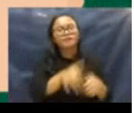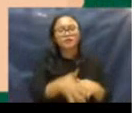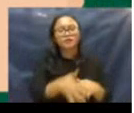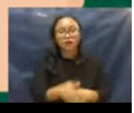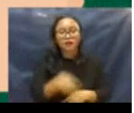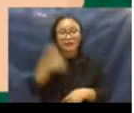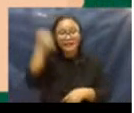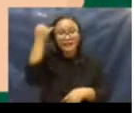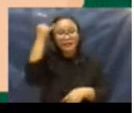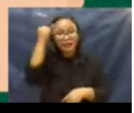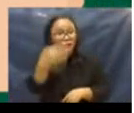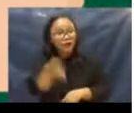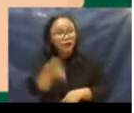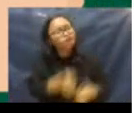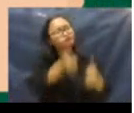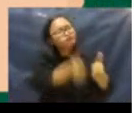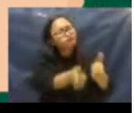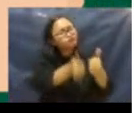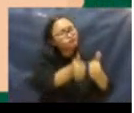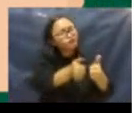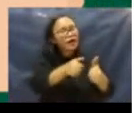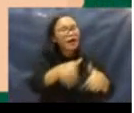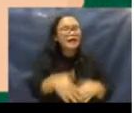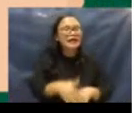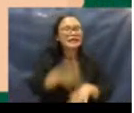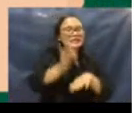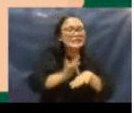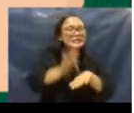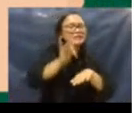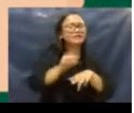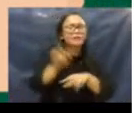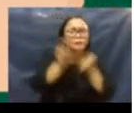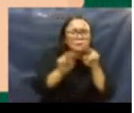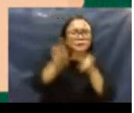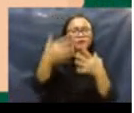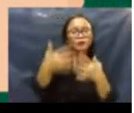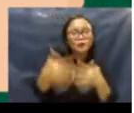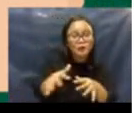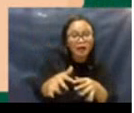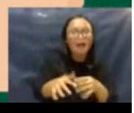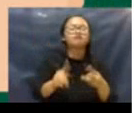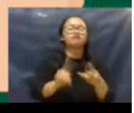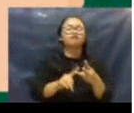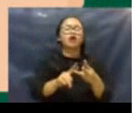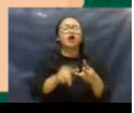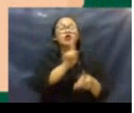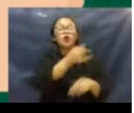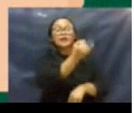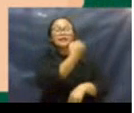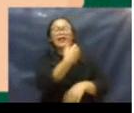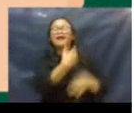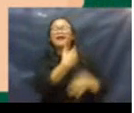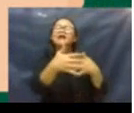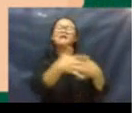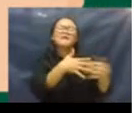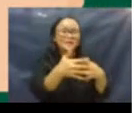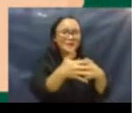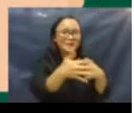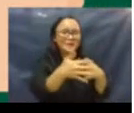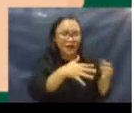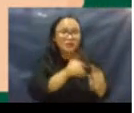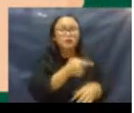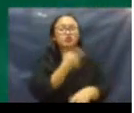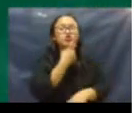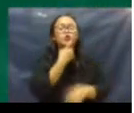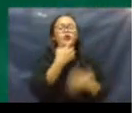pendapatnya. Hargai sensitivitas observasinya. Tidak apa jika salah, selama ia mau mencoba dan